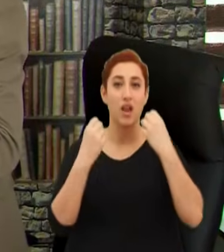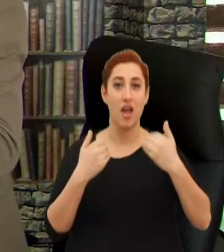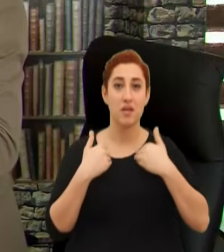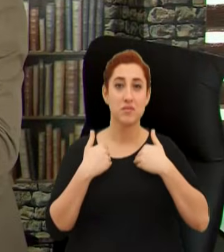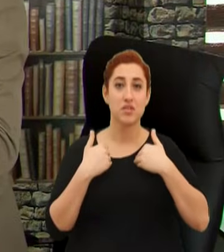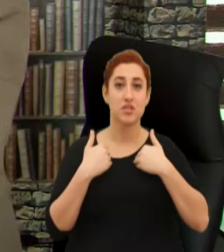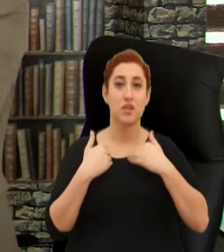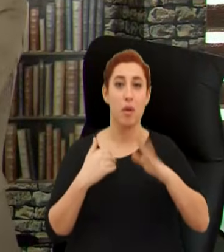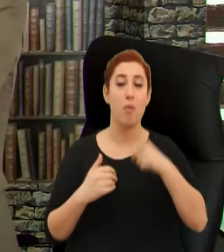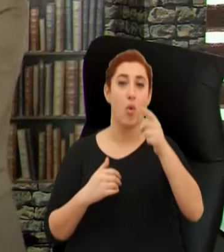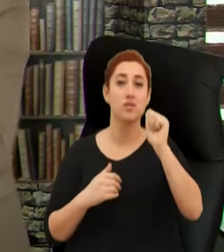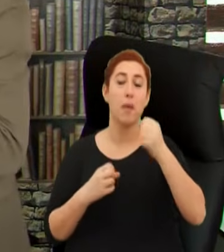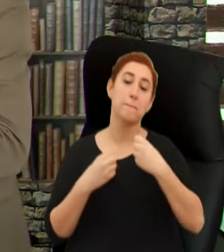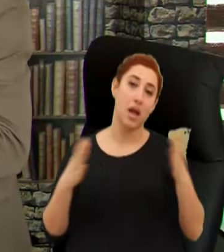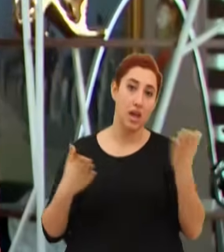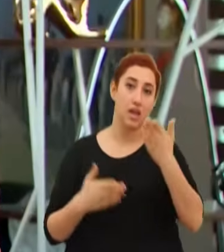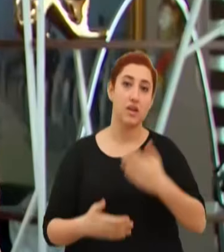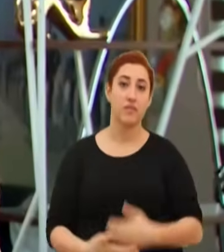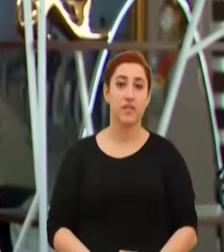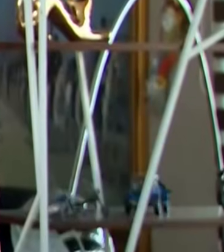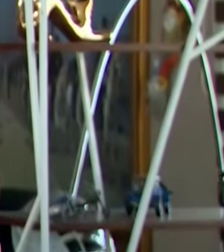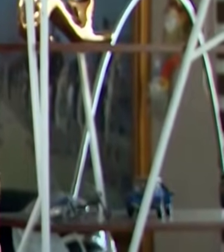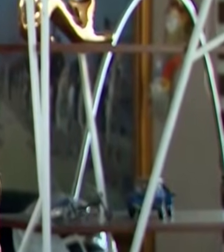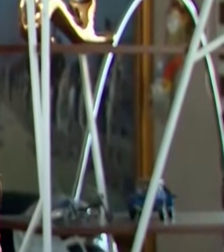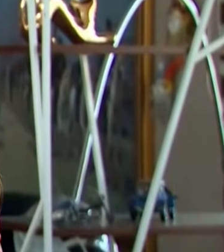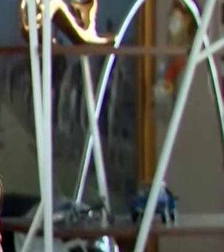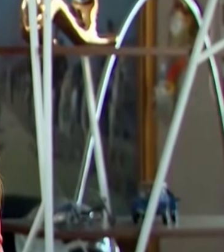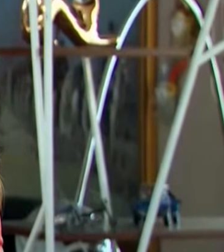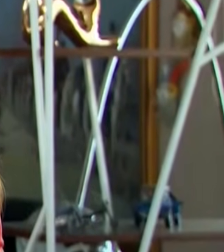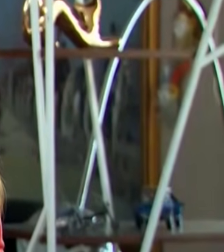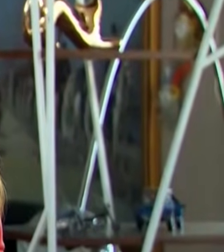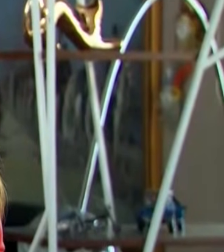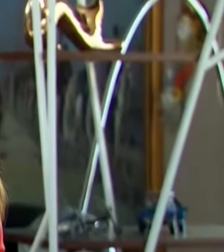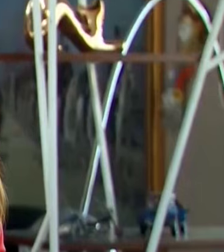kurtarmıştım. Ama o zaman baygındı. Rüyam hafızasını yoklar gibi.